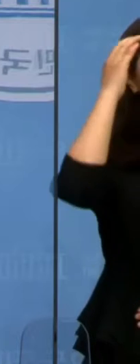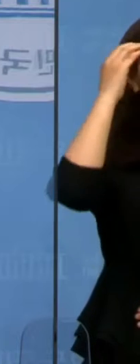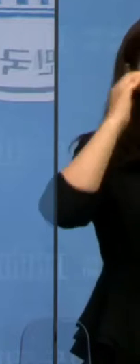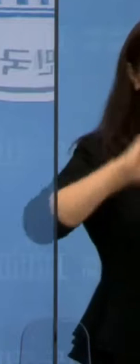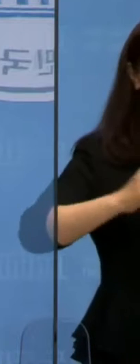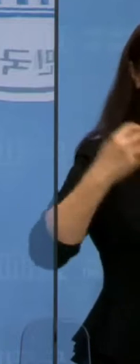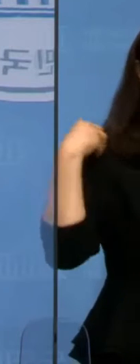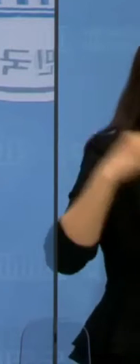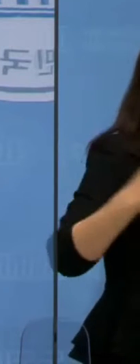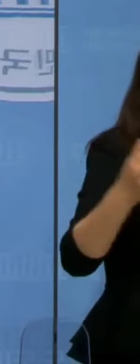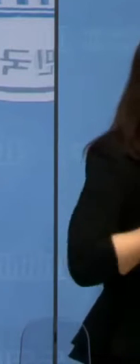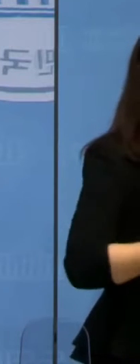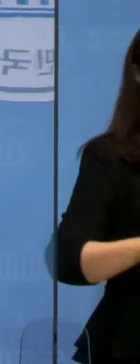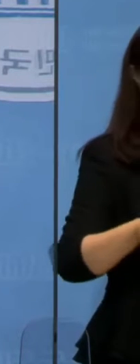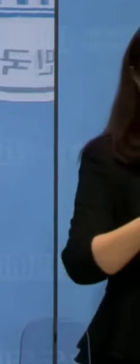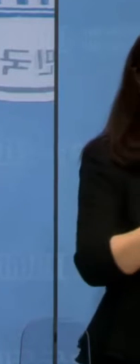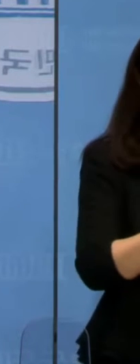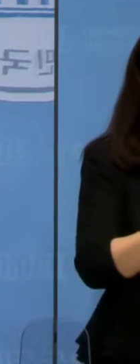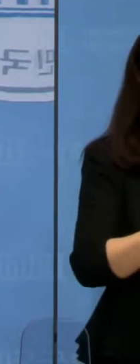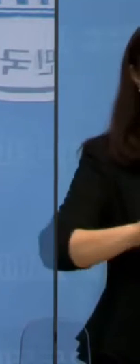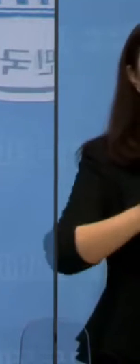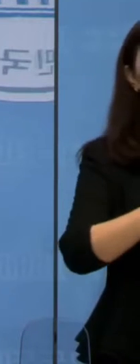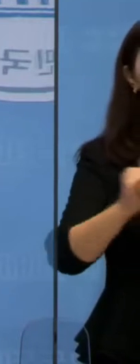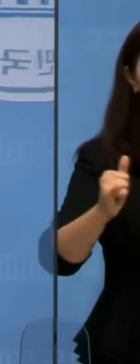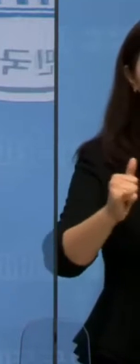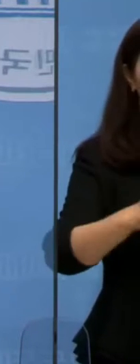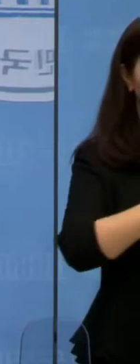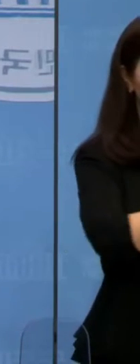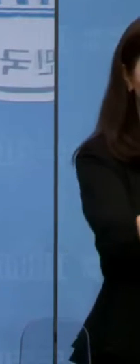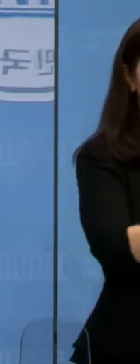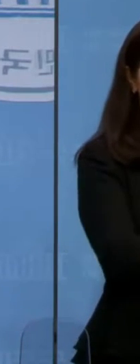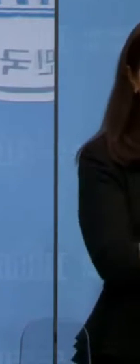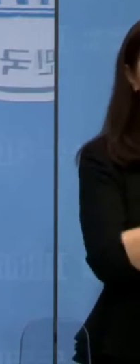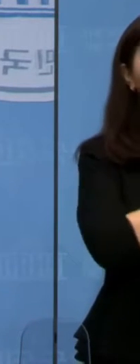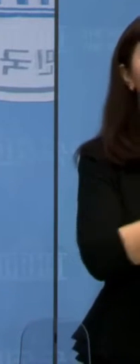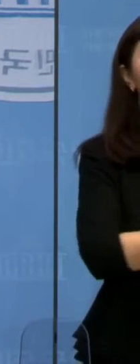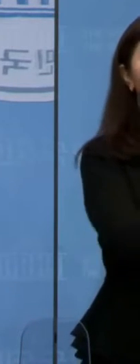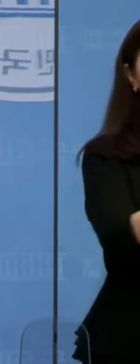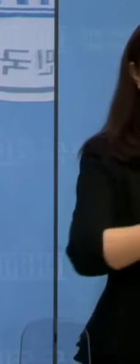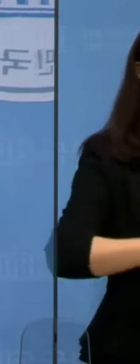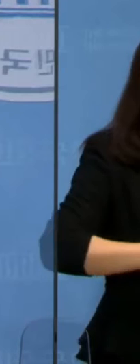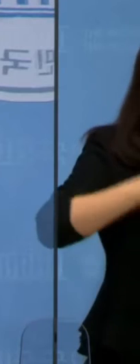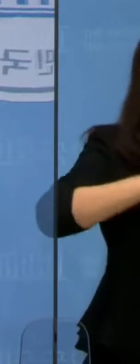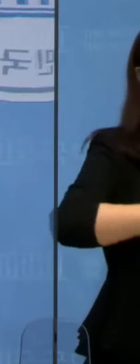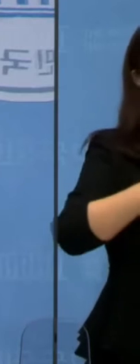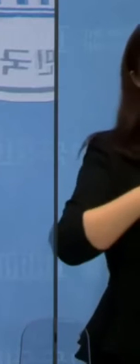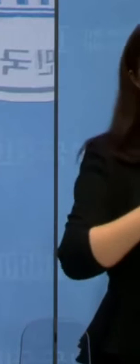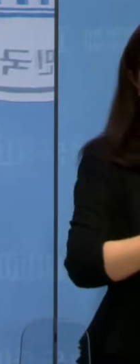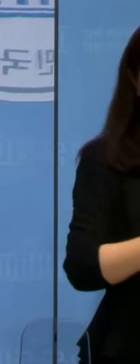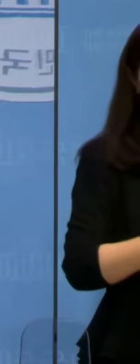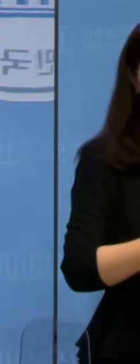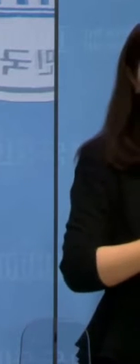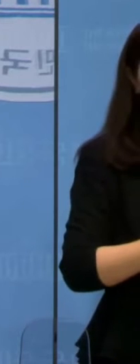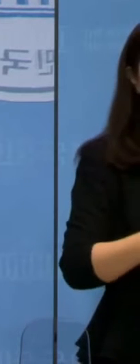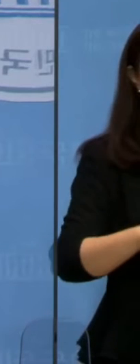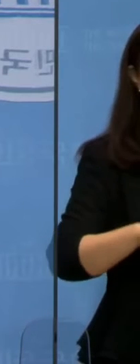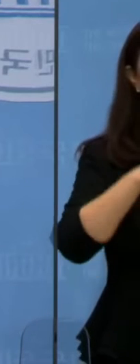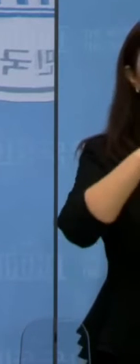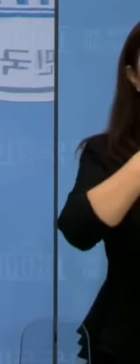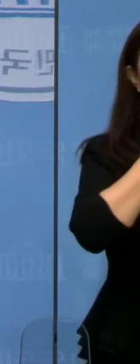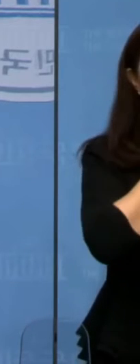되찾아오라는 국민과 당원 동지들의 열렬한 여망, 그 갈망을 이룰 수 있도록